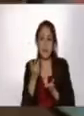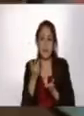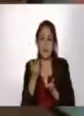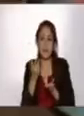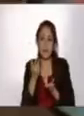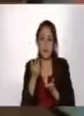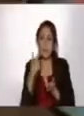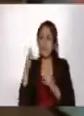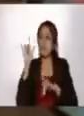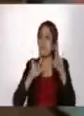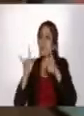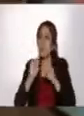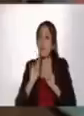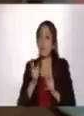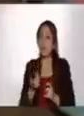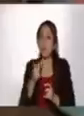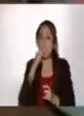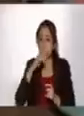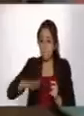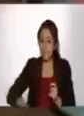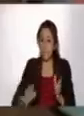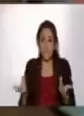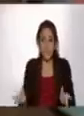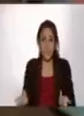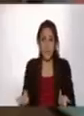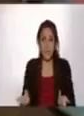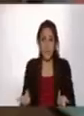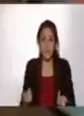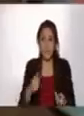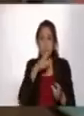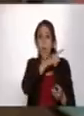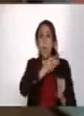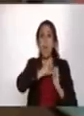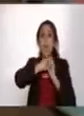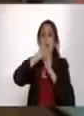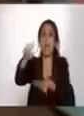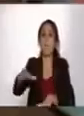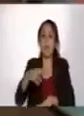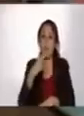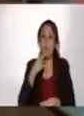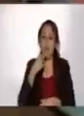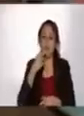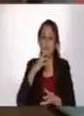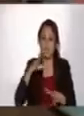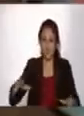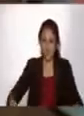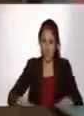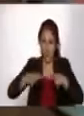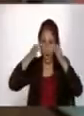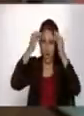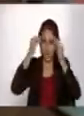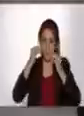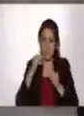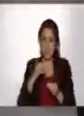قلت له مش لاقياها. قال لي مش لاقي يا حبيبه؟ قلت له لا مش لاقياها، هو رميها وجاي وانا ما اعرفش. قال لا مش لاقي.